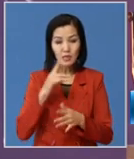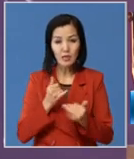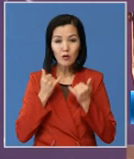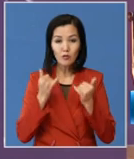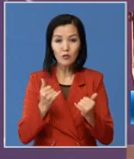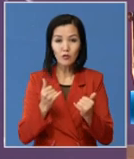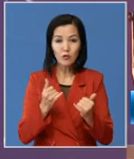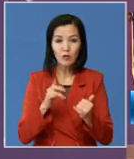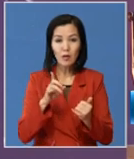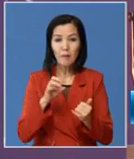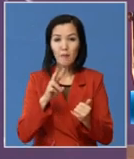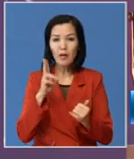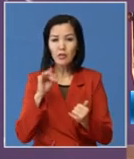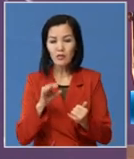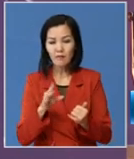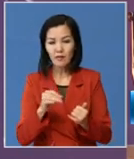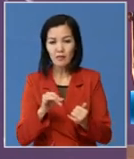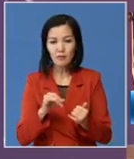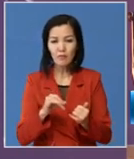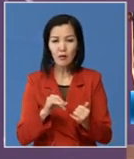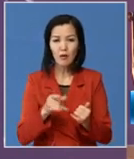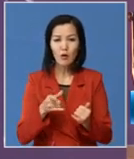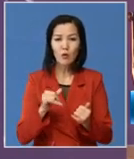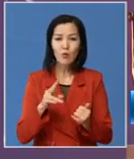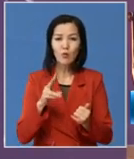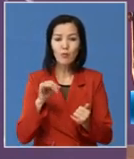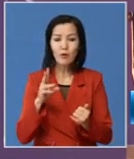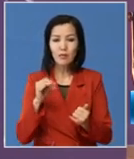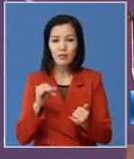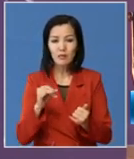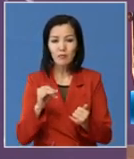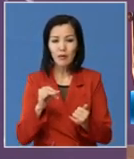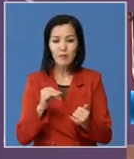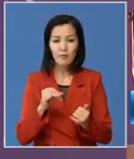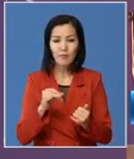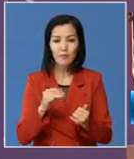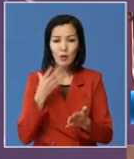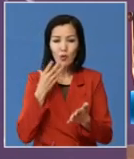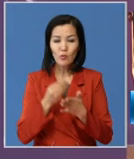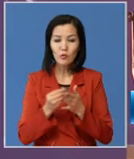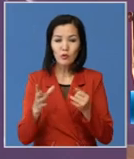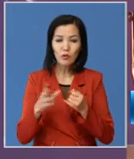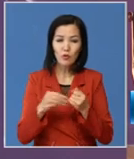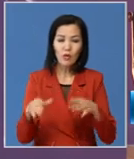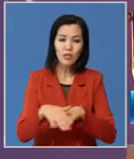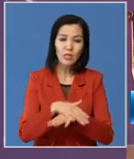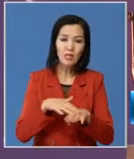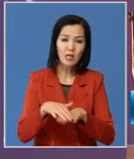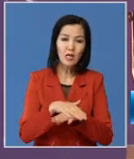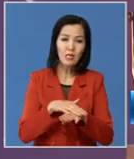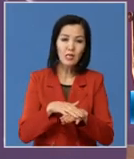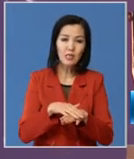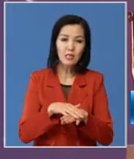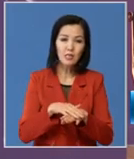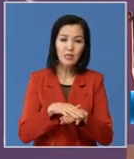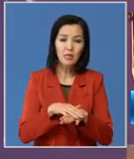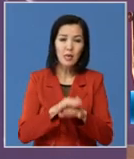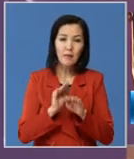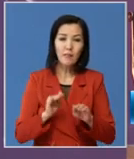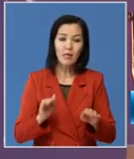осыны бірінші ойластыру керек. Жобалау менеджментінің құралдары мен әдістерін игеру тура бір ақпараттық технологияны немесе